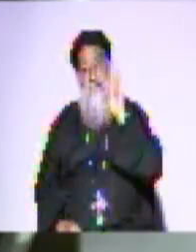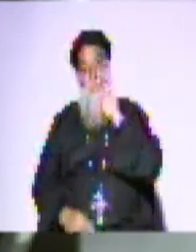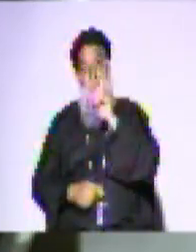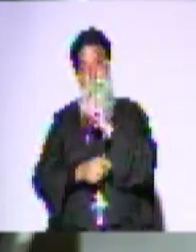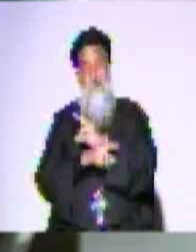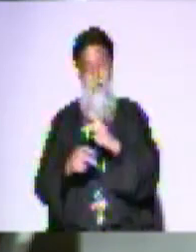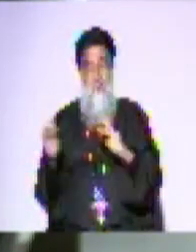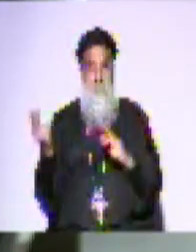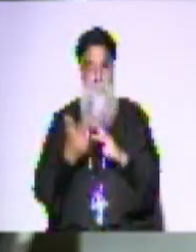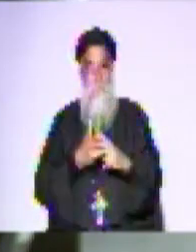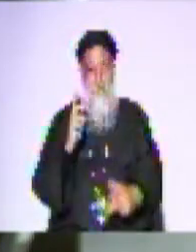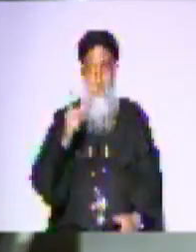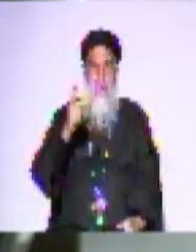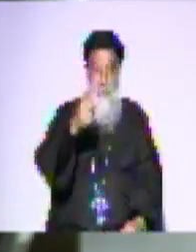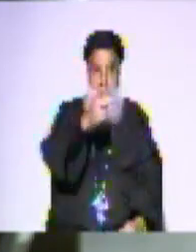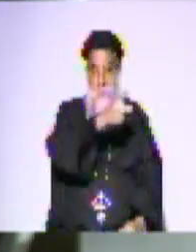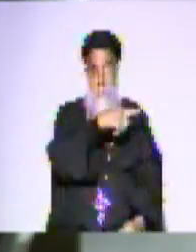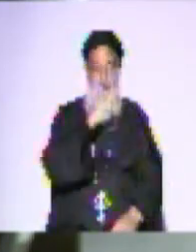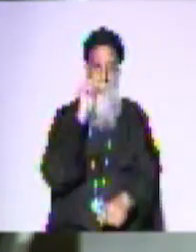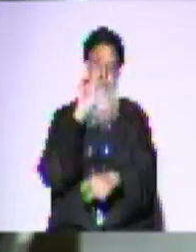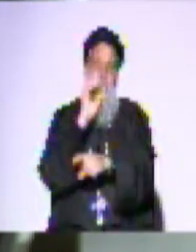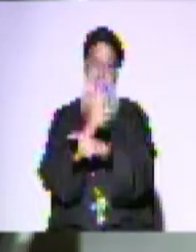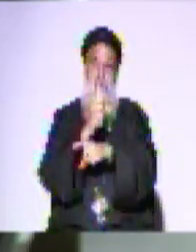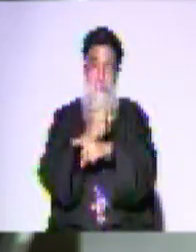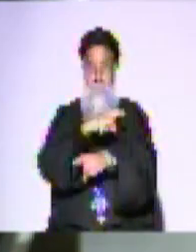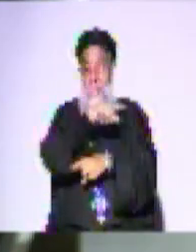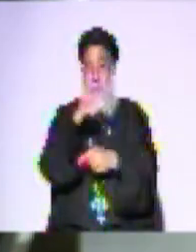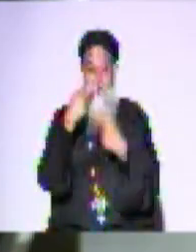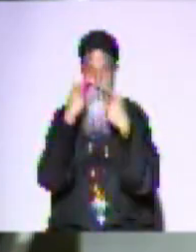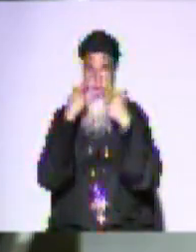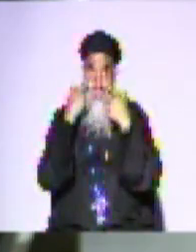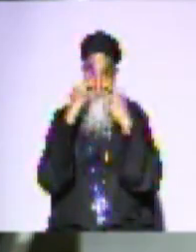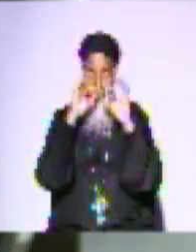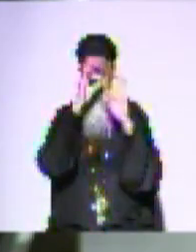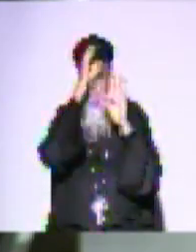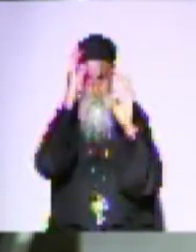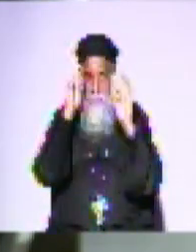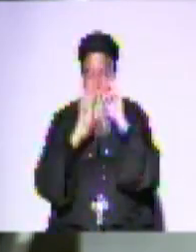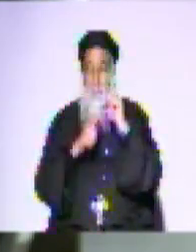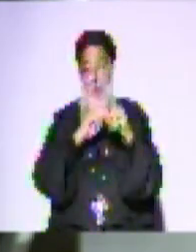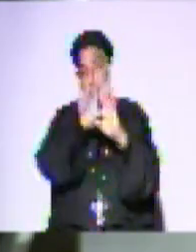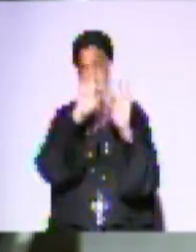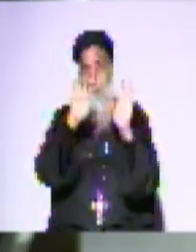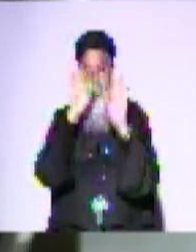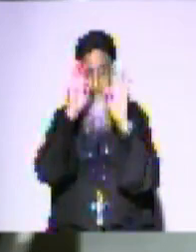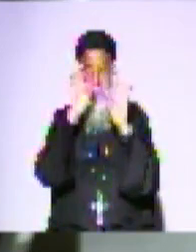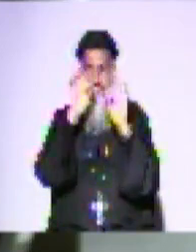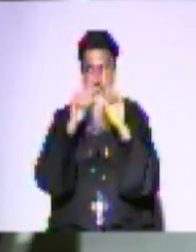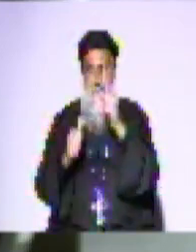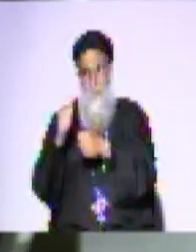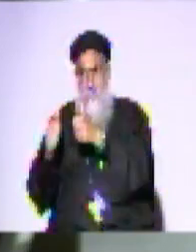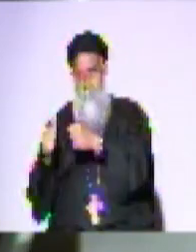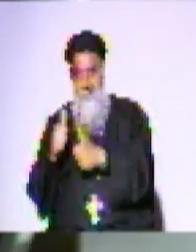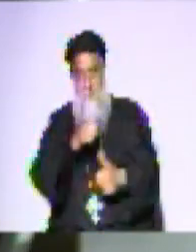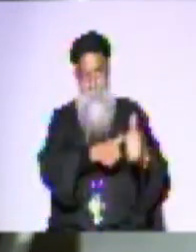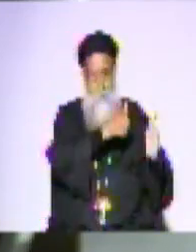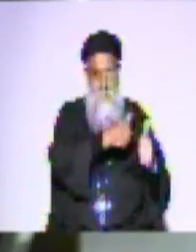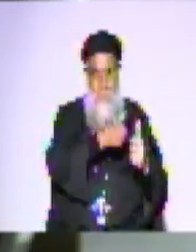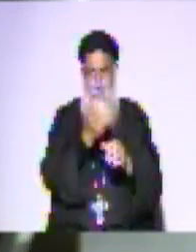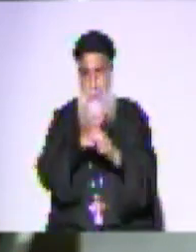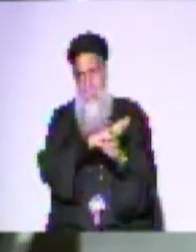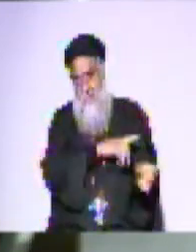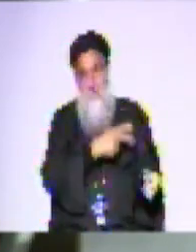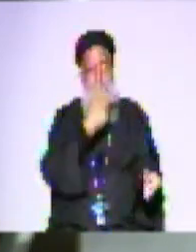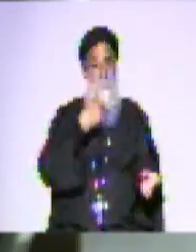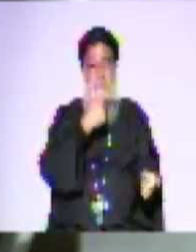وللناس بيجيب حاجة وسيلة إيضاح قوية مؤثرة، ودي بتعلمنا كلنا إن